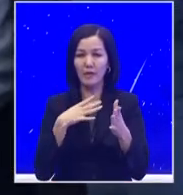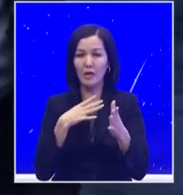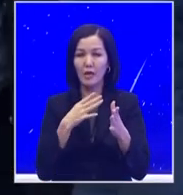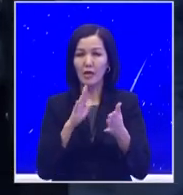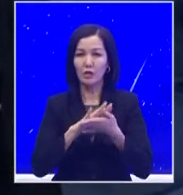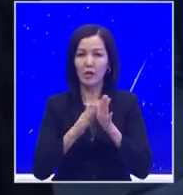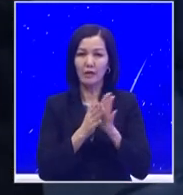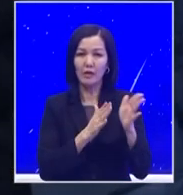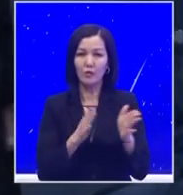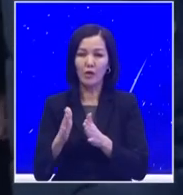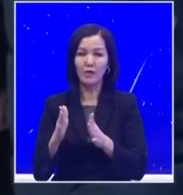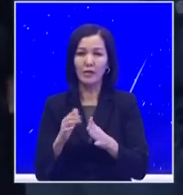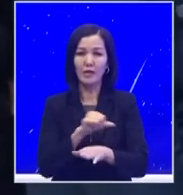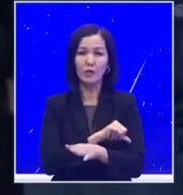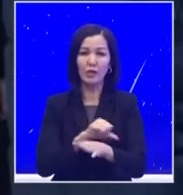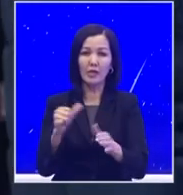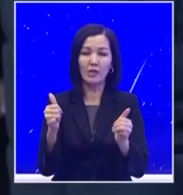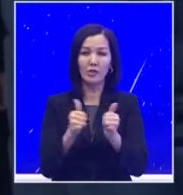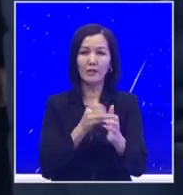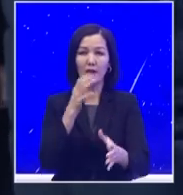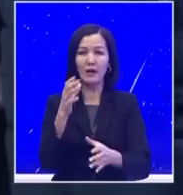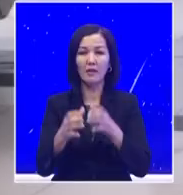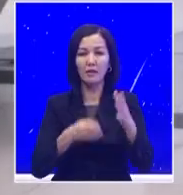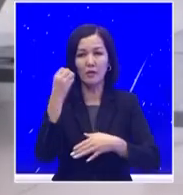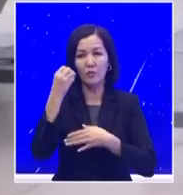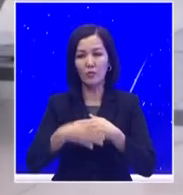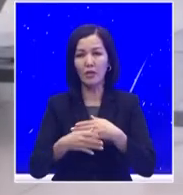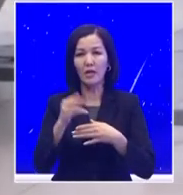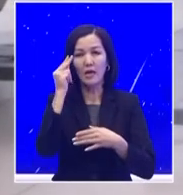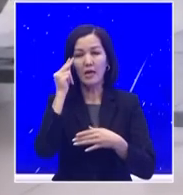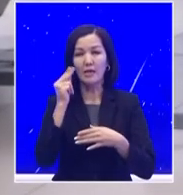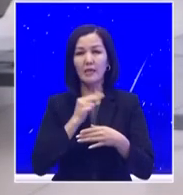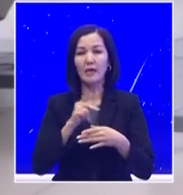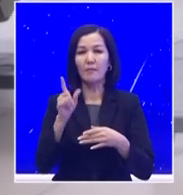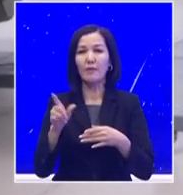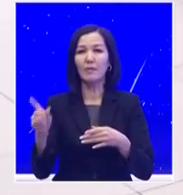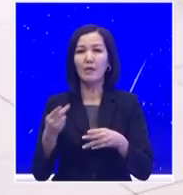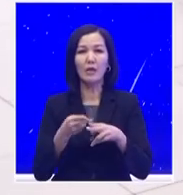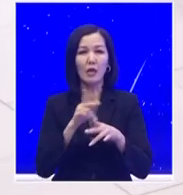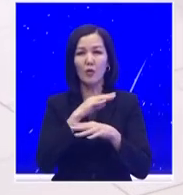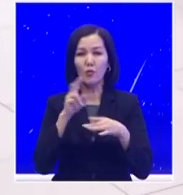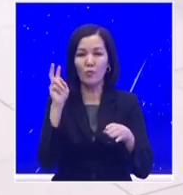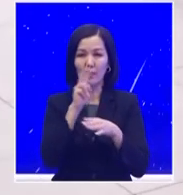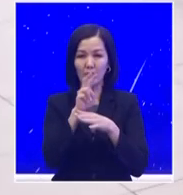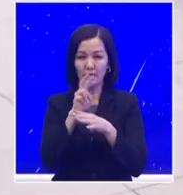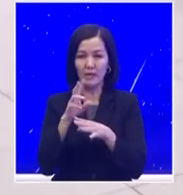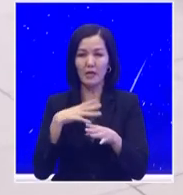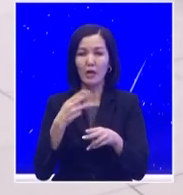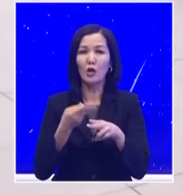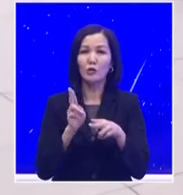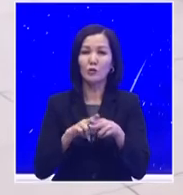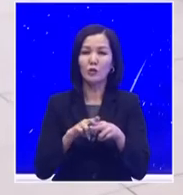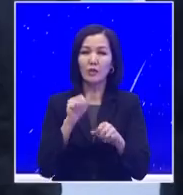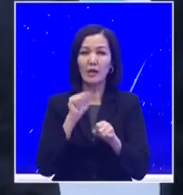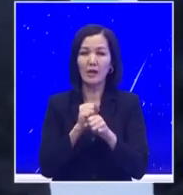тұрақты. Қорғас шекара маңы ынтымақтастық халықаралық орталығы Қытай Халық Республикасы жолаушылары ең көп қатынайтын аумақ. Сондықтан бұл бекет